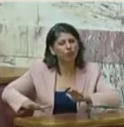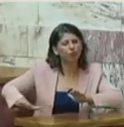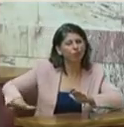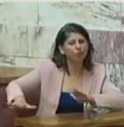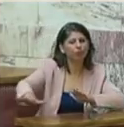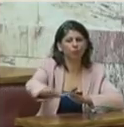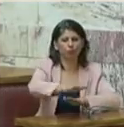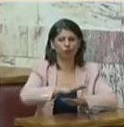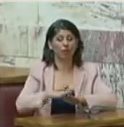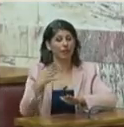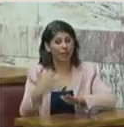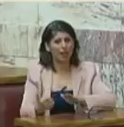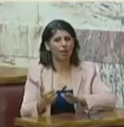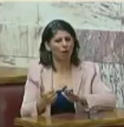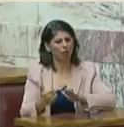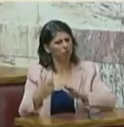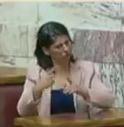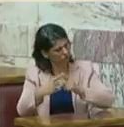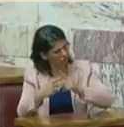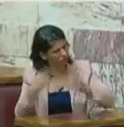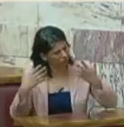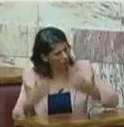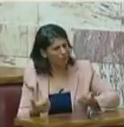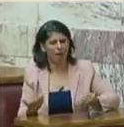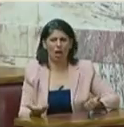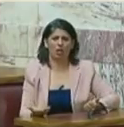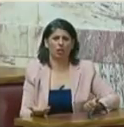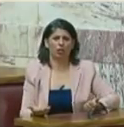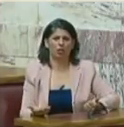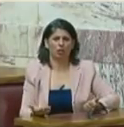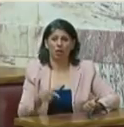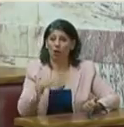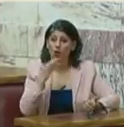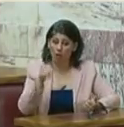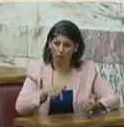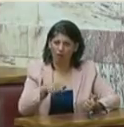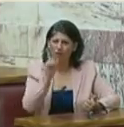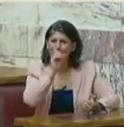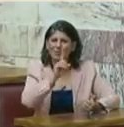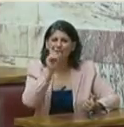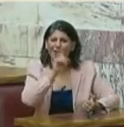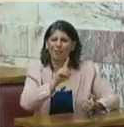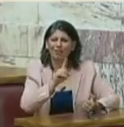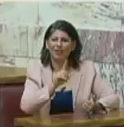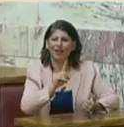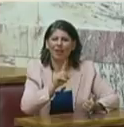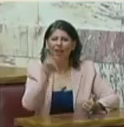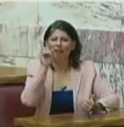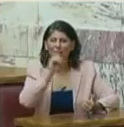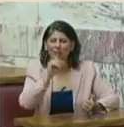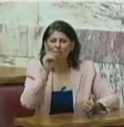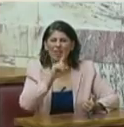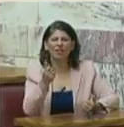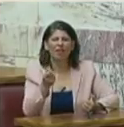και να υπάρξει και αντιπαράθεση. Διότι εδώ πράγματι, όχι πάνω στα ψεύτικα, στα fake